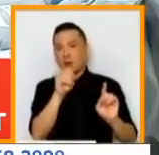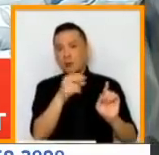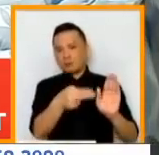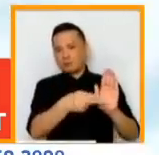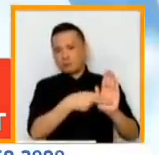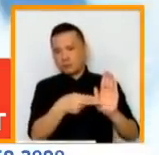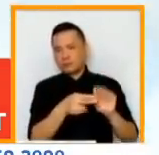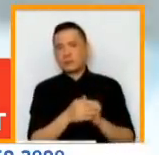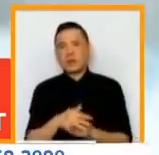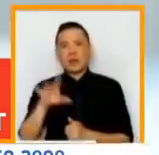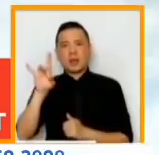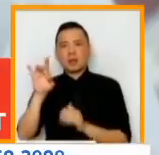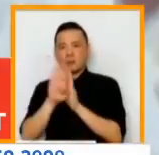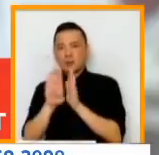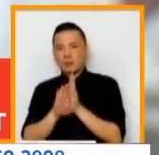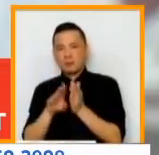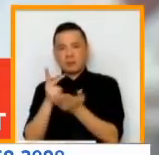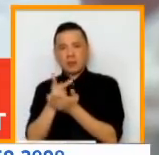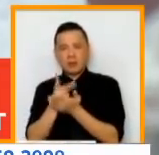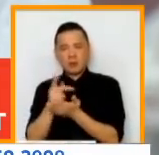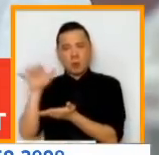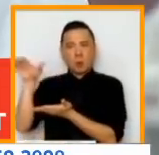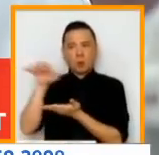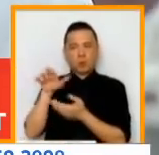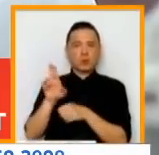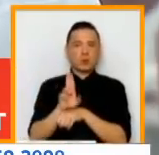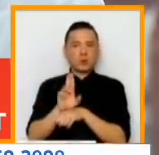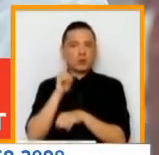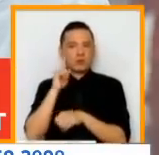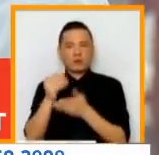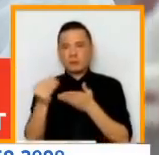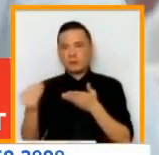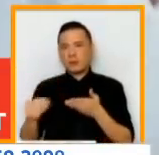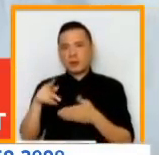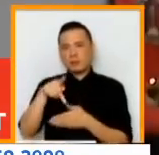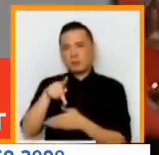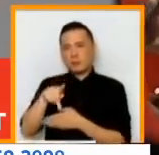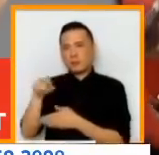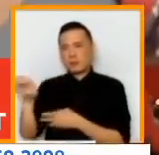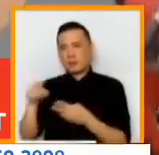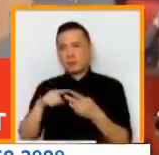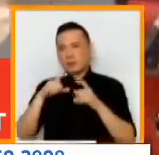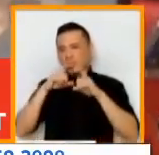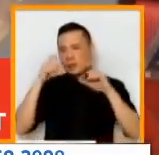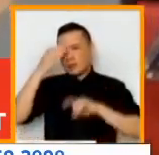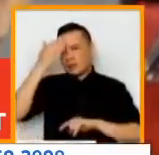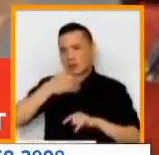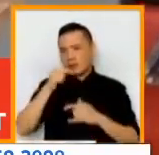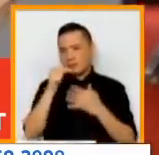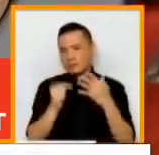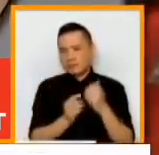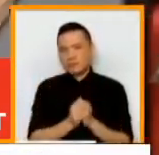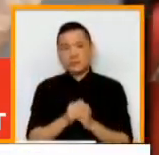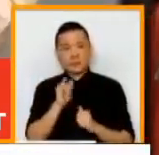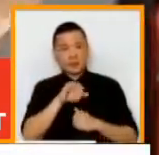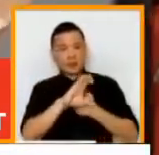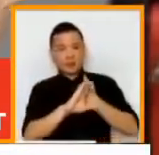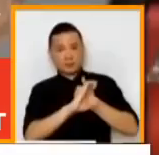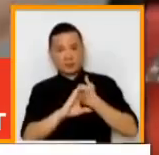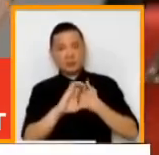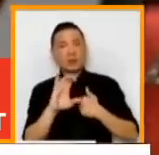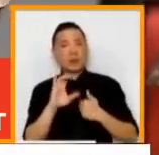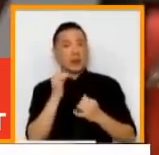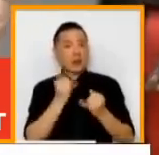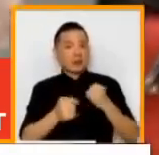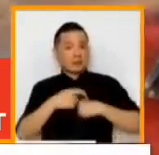sa personal protective equipment o PPE na pinirmahan Mayo noong isang taon. Pinakahuling kontrata ay noong June 2020 na